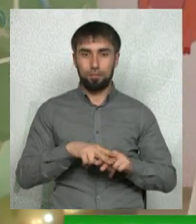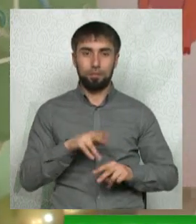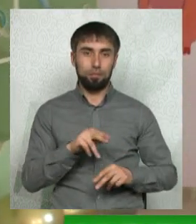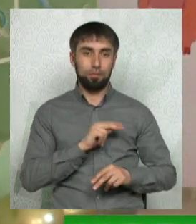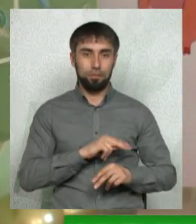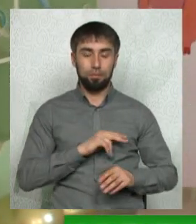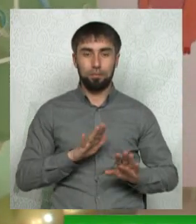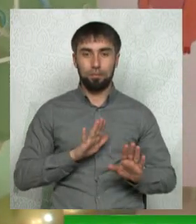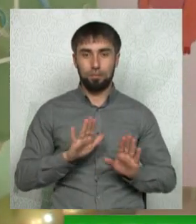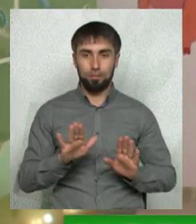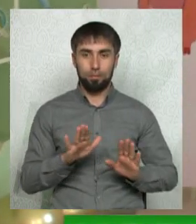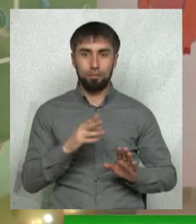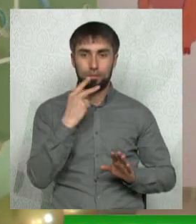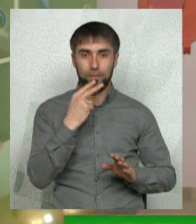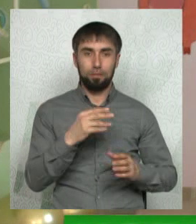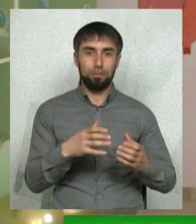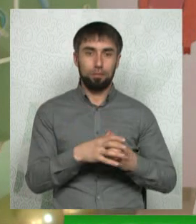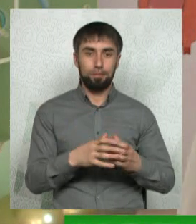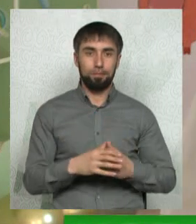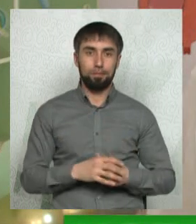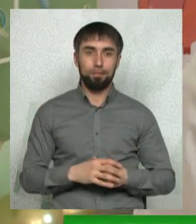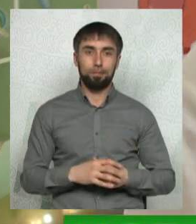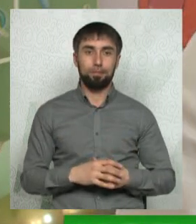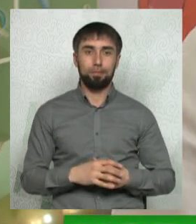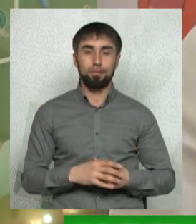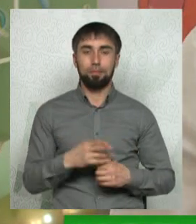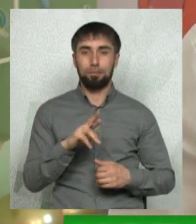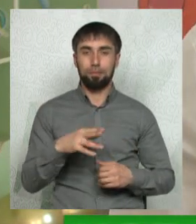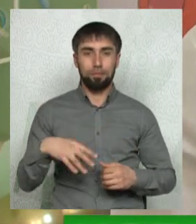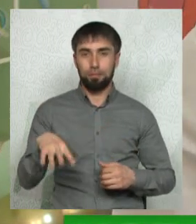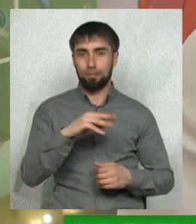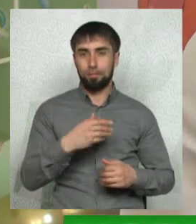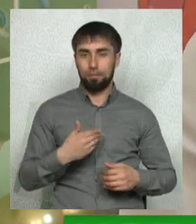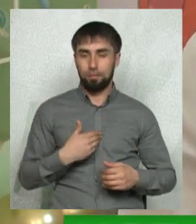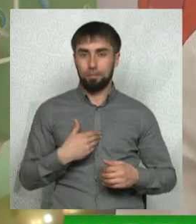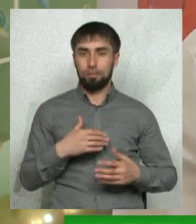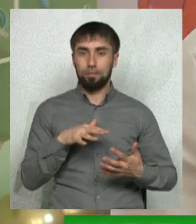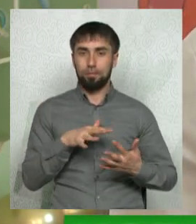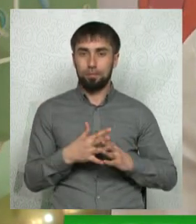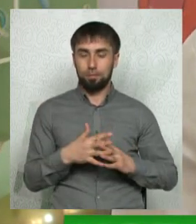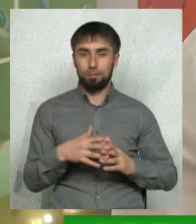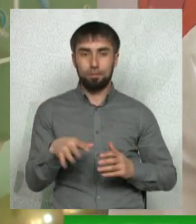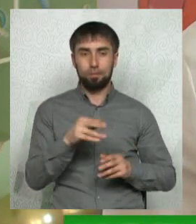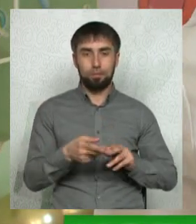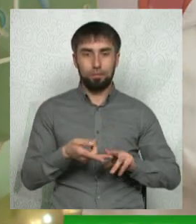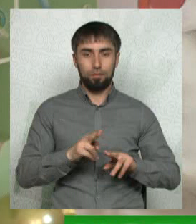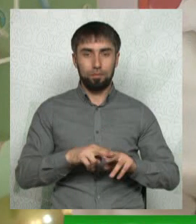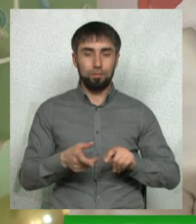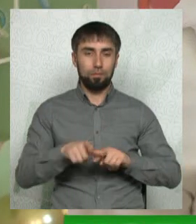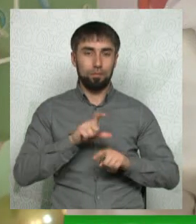работать воспитателем младшей группы. Для всех нас, односельчан моих, тоже это очень радостное